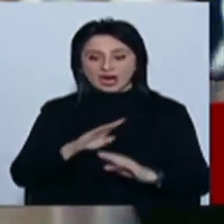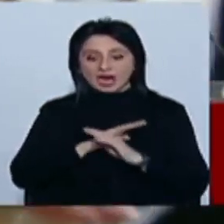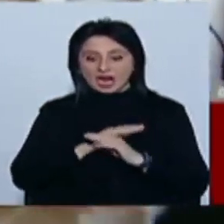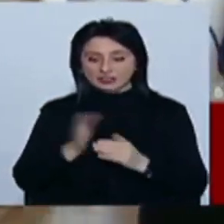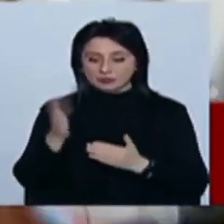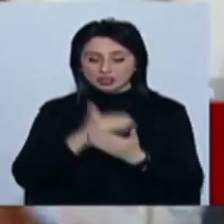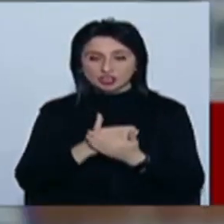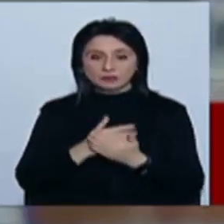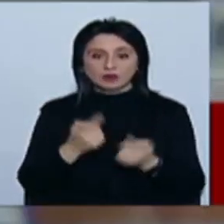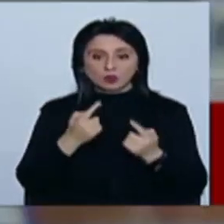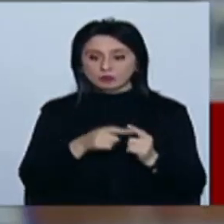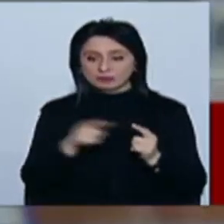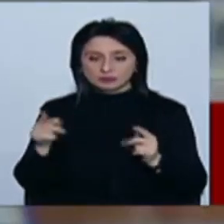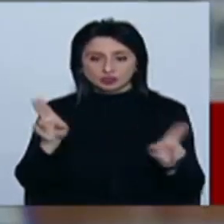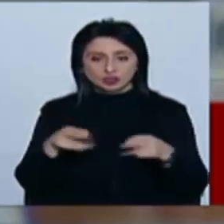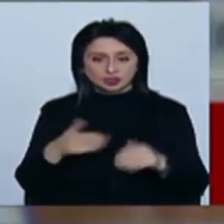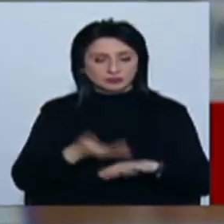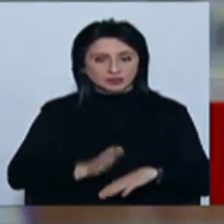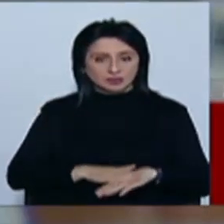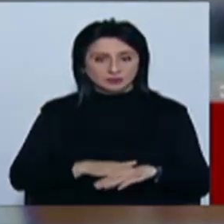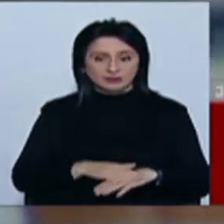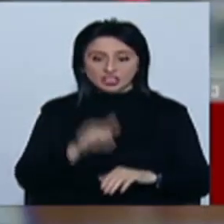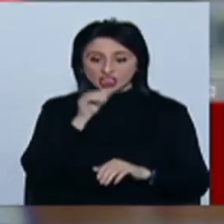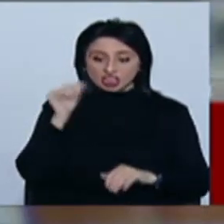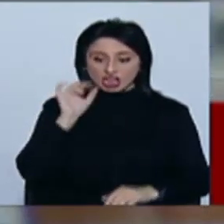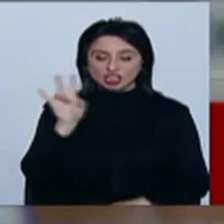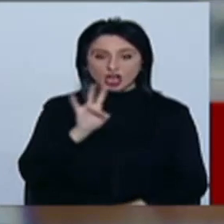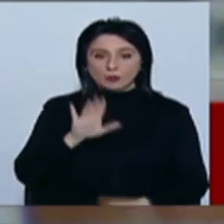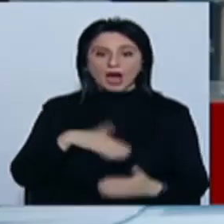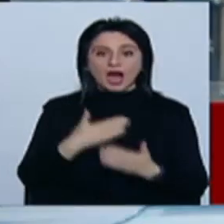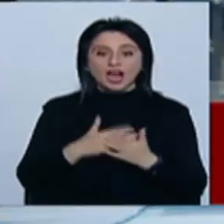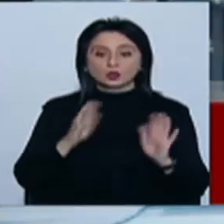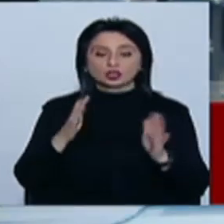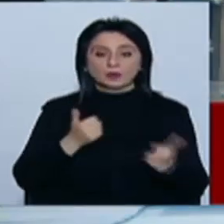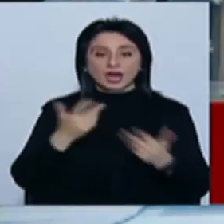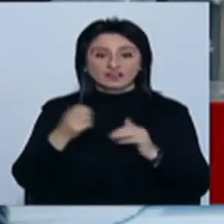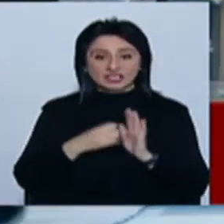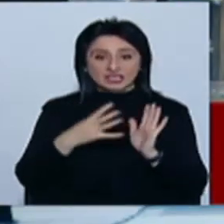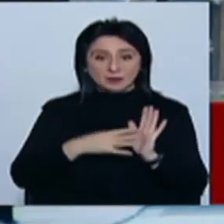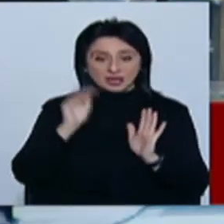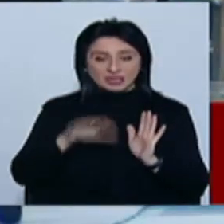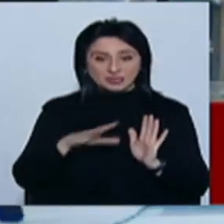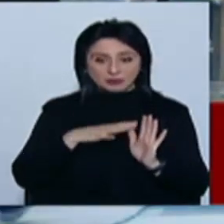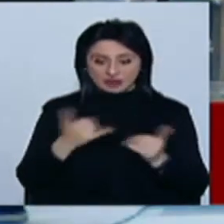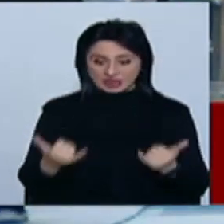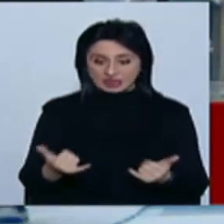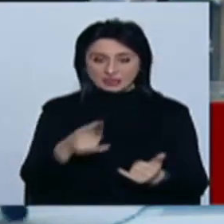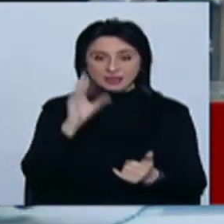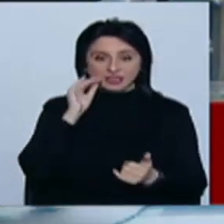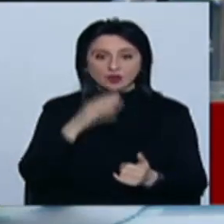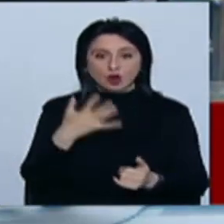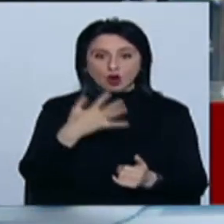გარდაცვალების შემთხვევების მასშტაბებს განსაზღვრავს, მძიმეა. თუ შარშან ნოემბერში აქტიურ შემთხვევათა რაოდენობა 19,000-მდე იყო, დღეს მათი